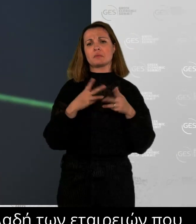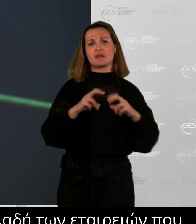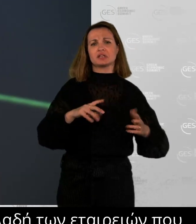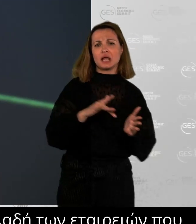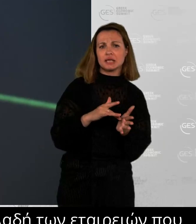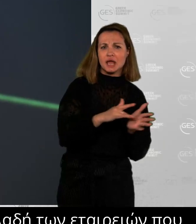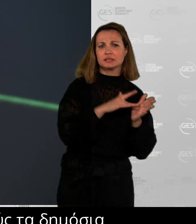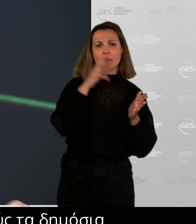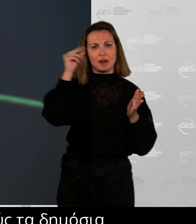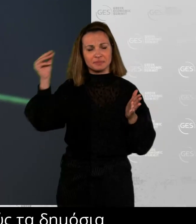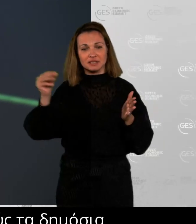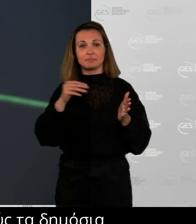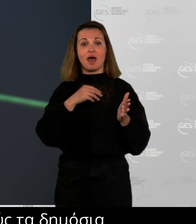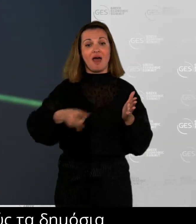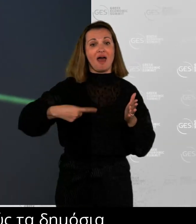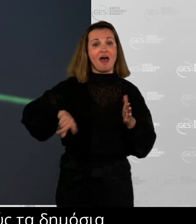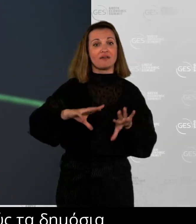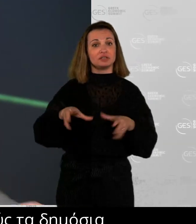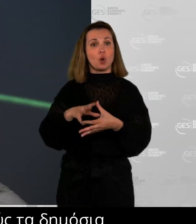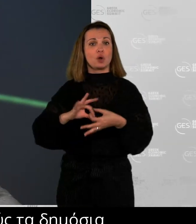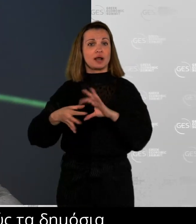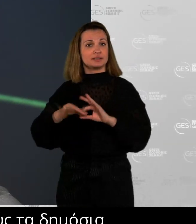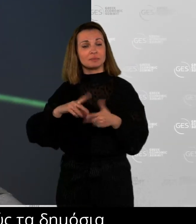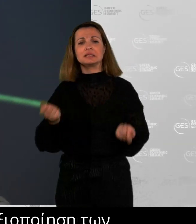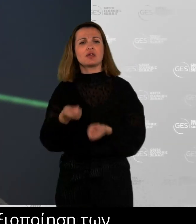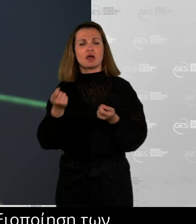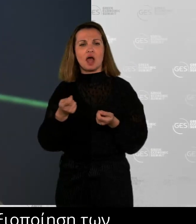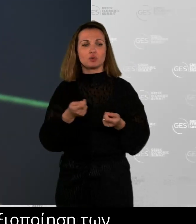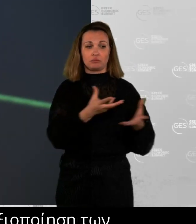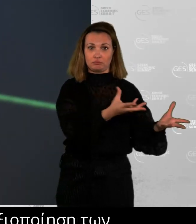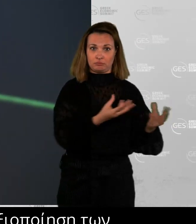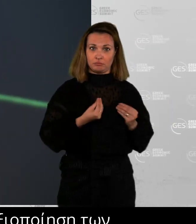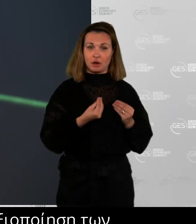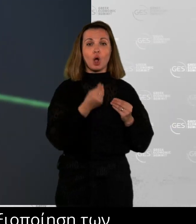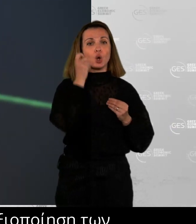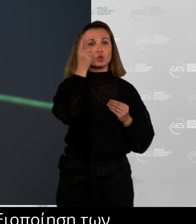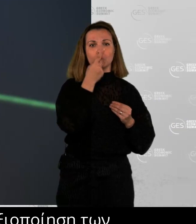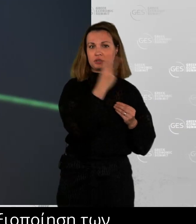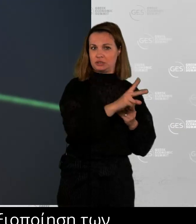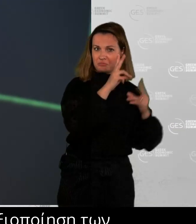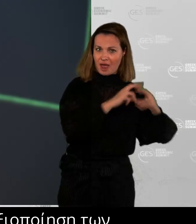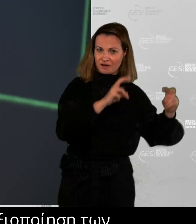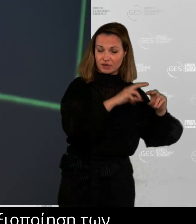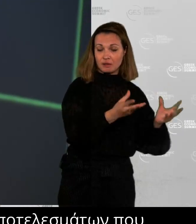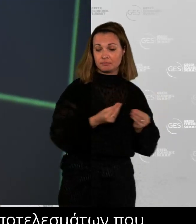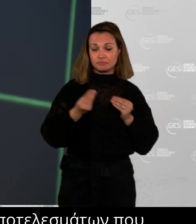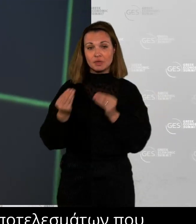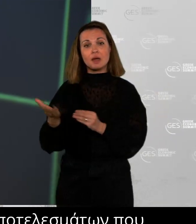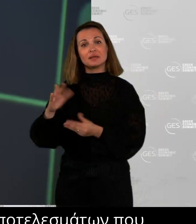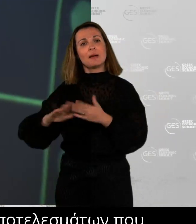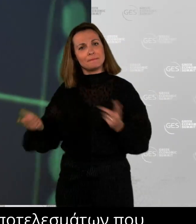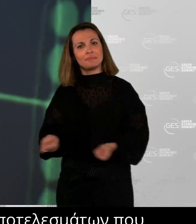την αξιοποίηση των ερευνητικών αποτελεσμάτων, των ερευνητικών αποτελεσμάτων που έχουν παραχθεί εκεί. Νομίζω ότι πλέον μπορούν οι